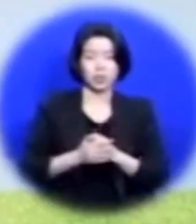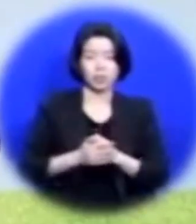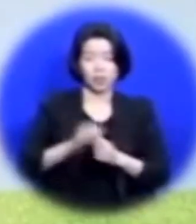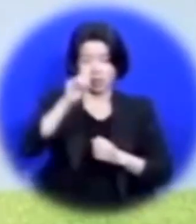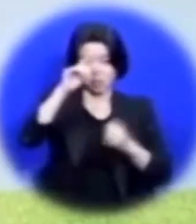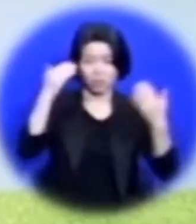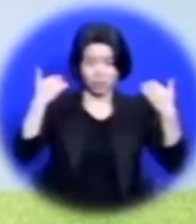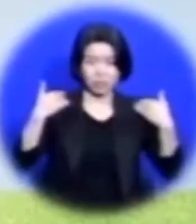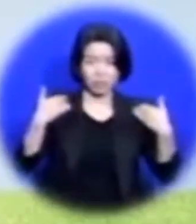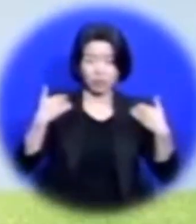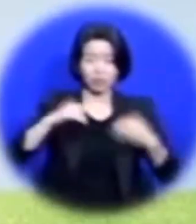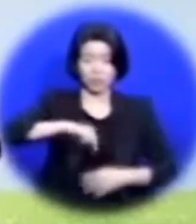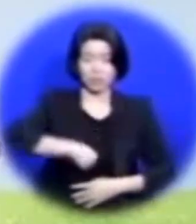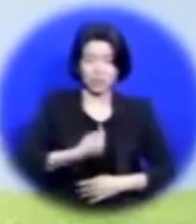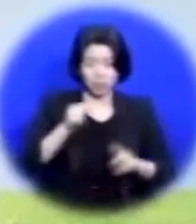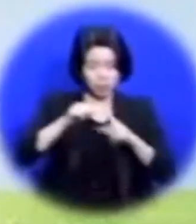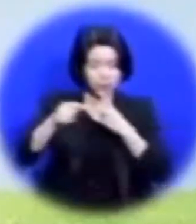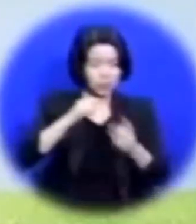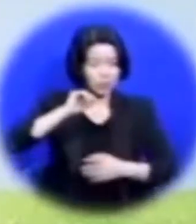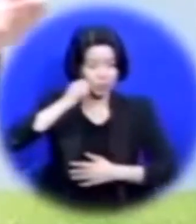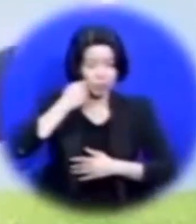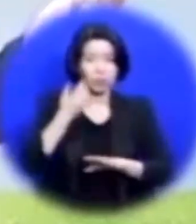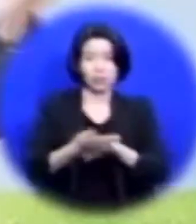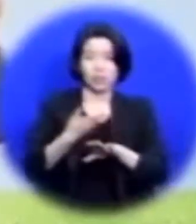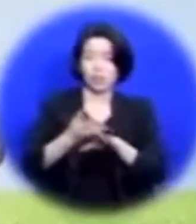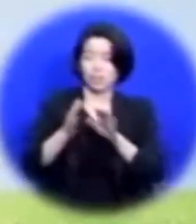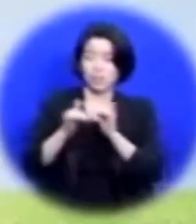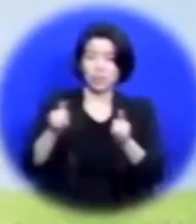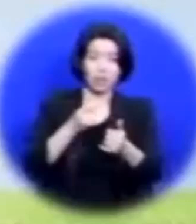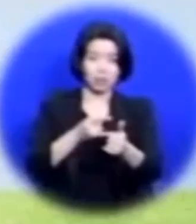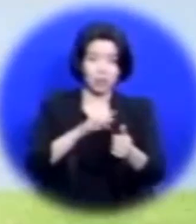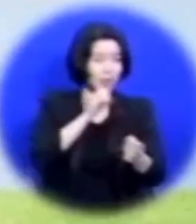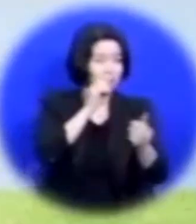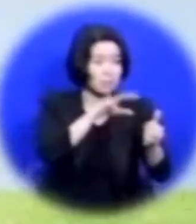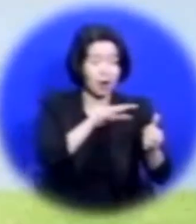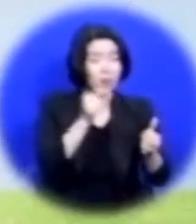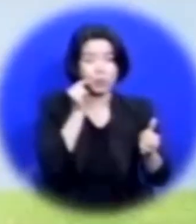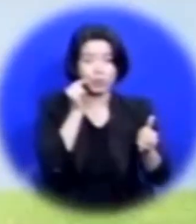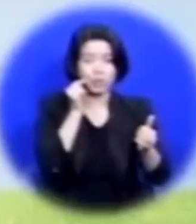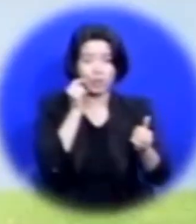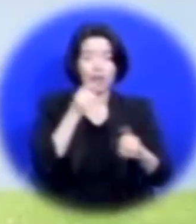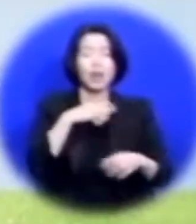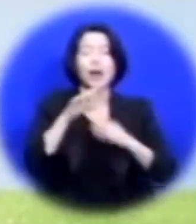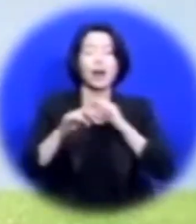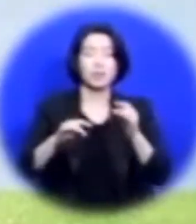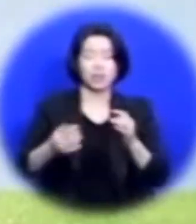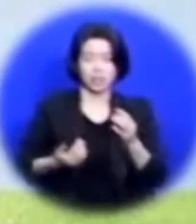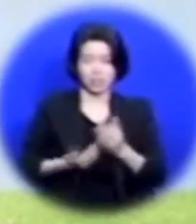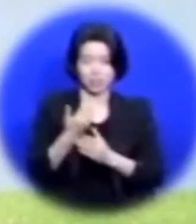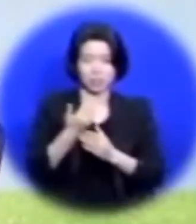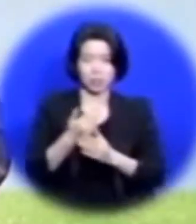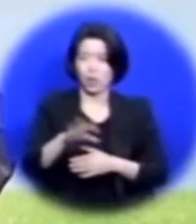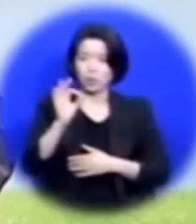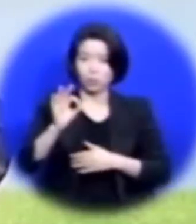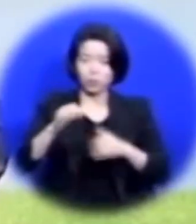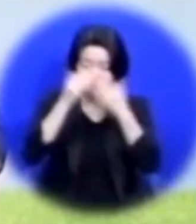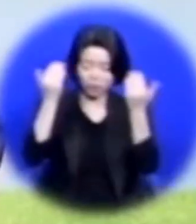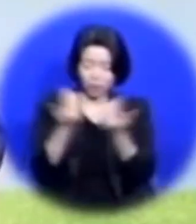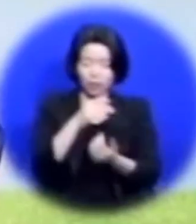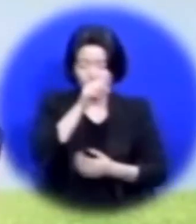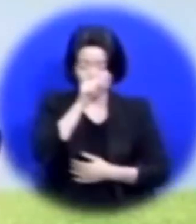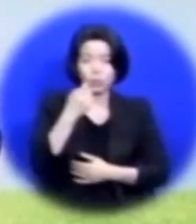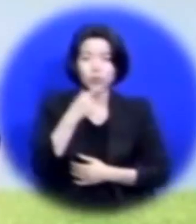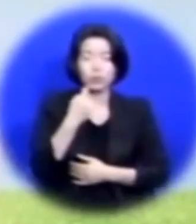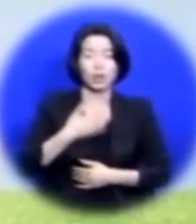삽교 자신도 이해하기 어렵고 다른 사람에게 말도 못할 그런 갈망이 생겼어요 돈이면 전문 줄 알았는데